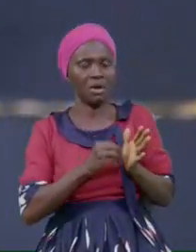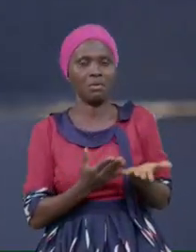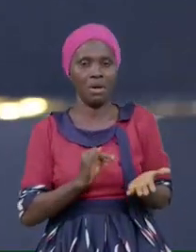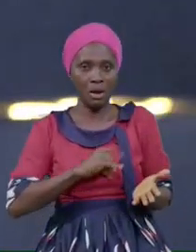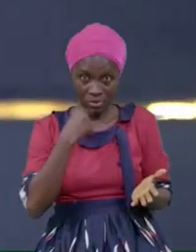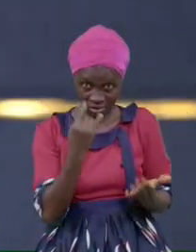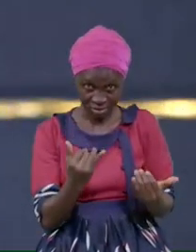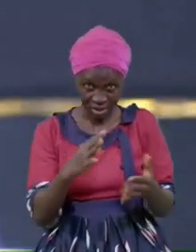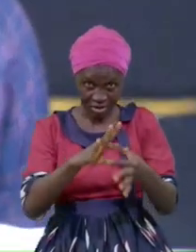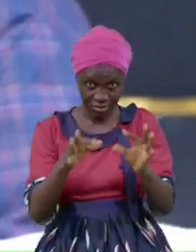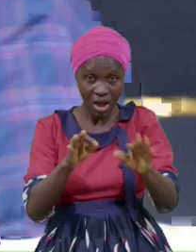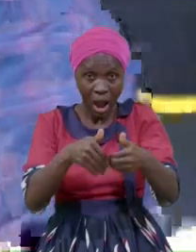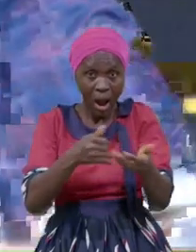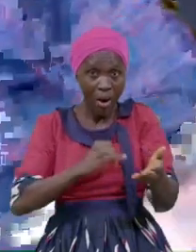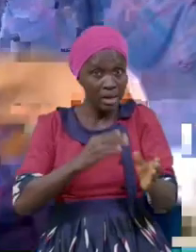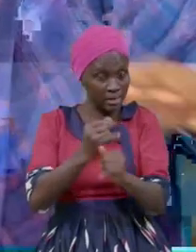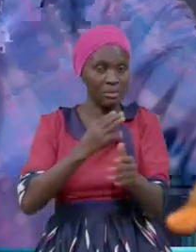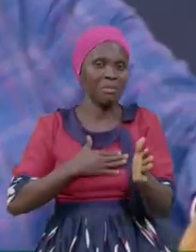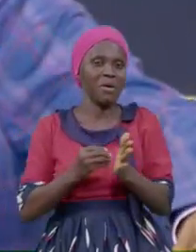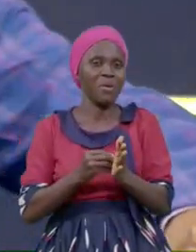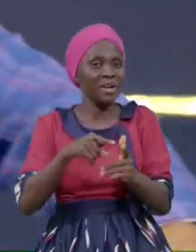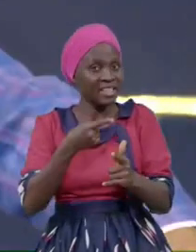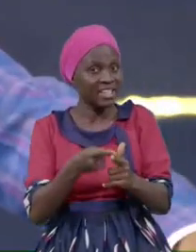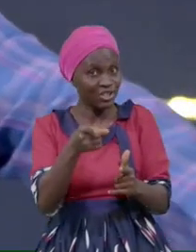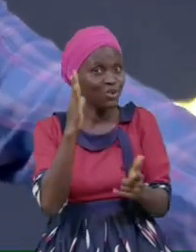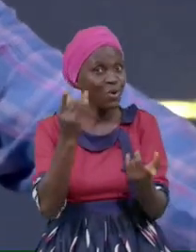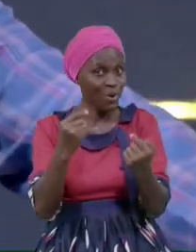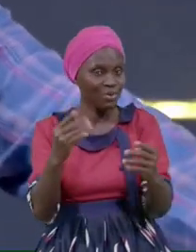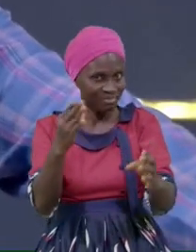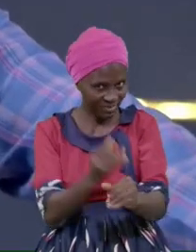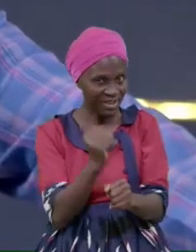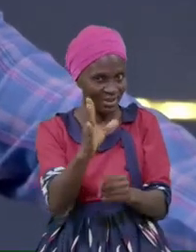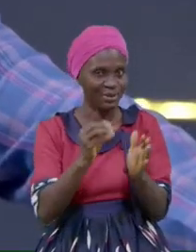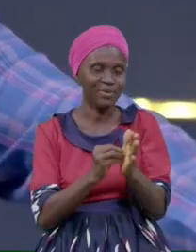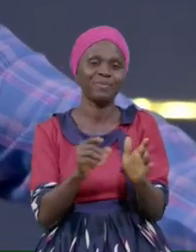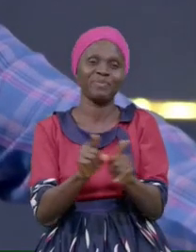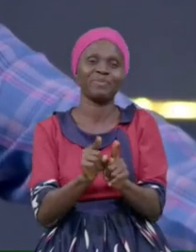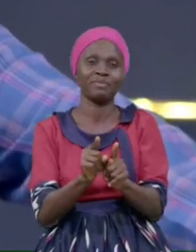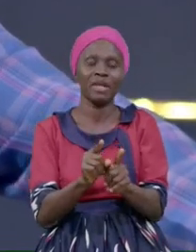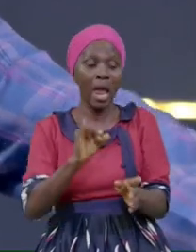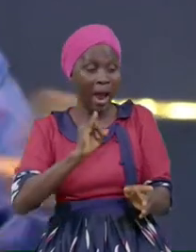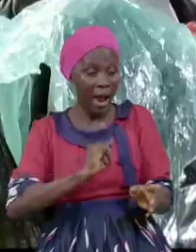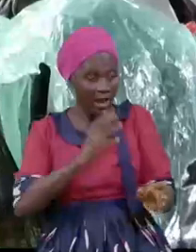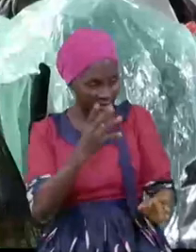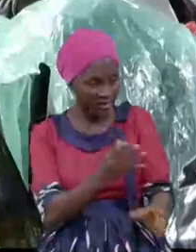moi. Et alors, toi, tu viendras prendre pour toi. J'ai pris pour moi.